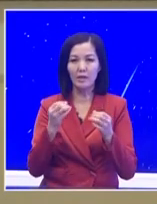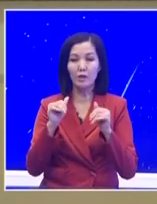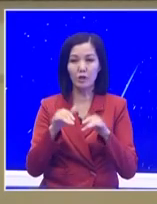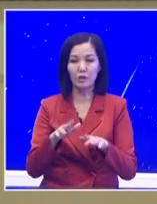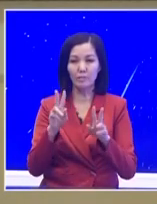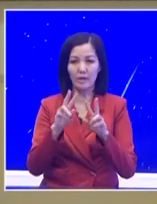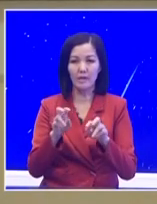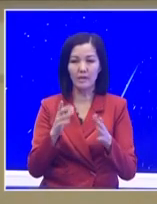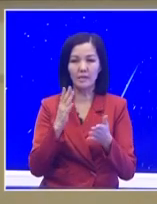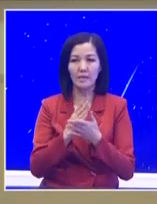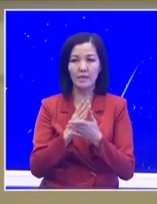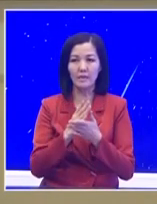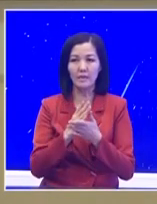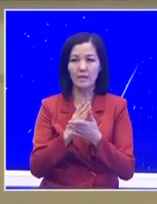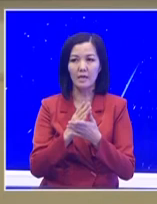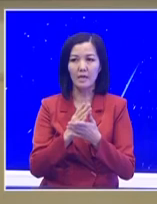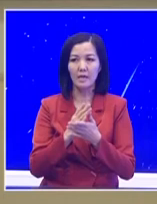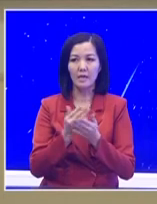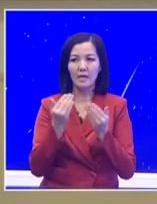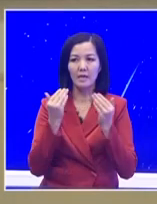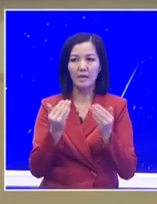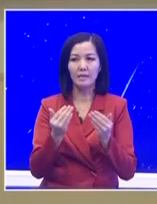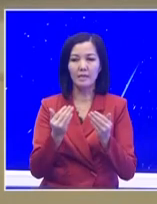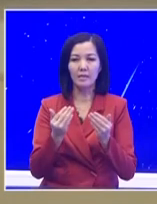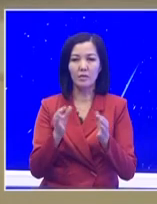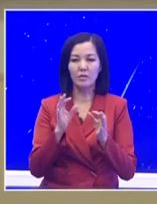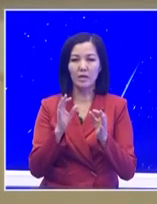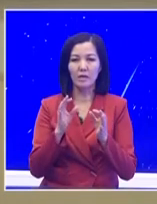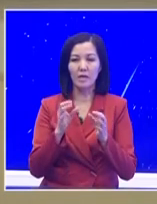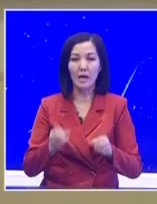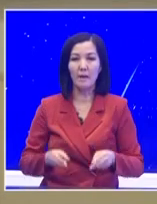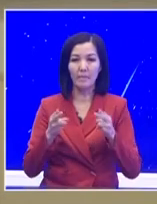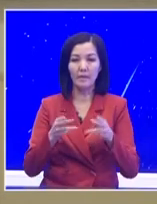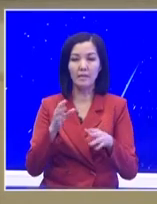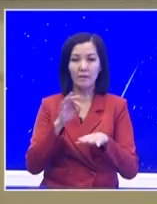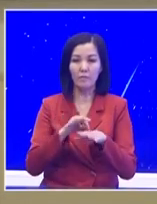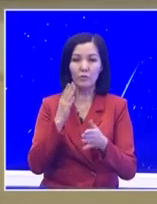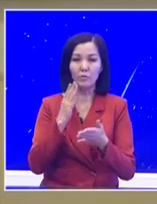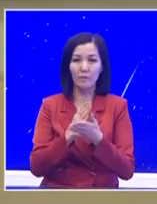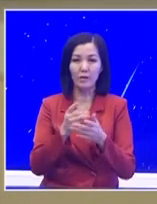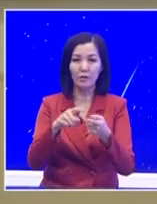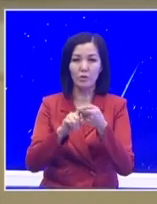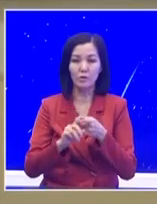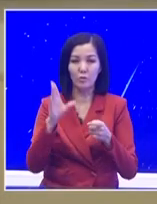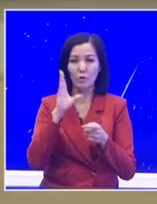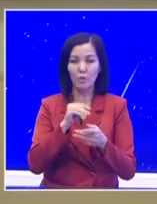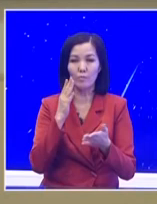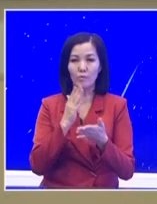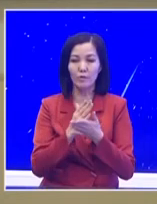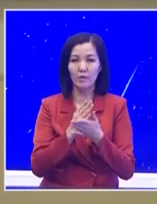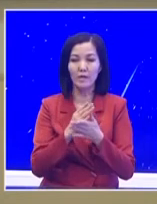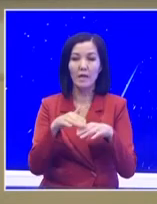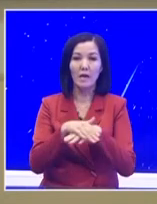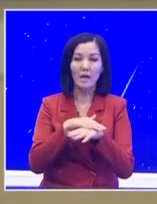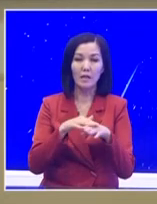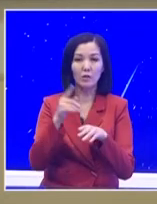Осы уақыттар алғанда уақытта тиімді пайдалану мақсатында сонымен қатар халықтың пікірін тыңдай